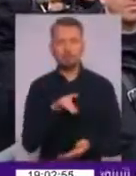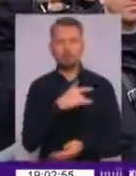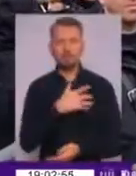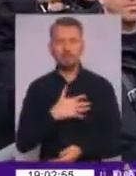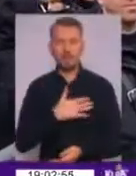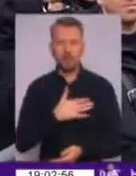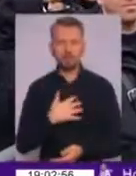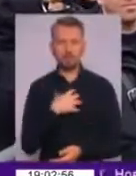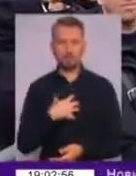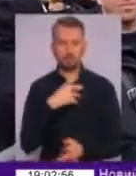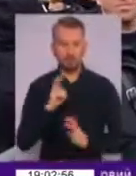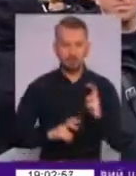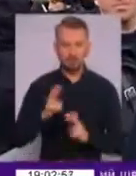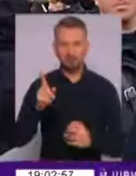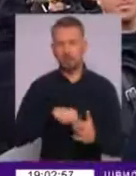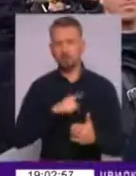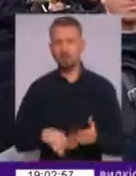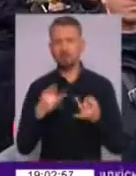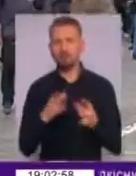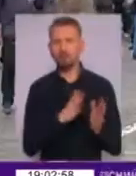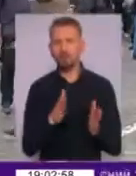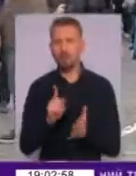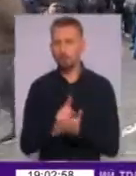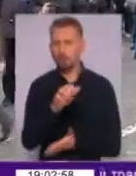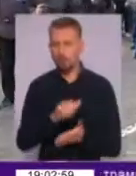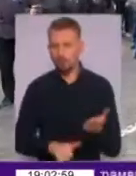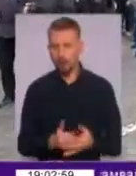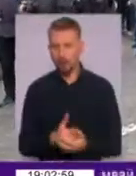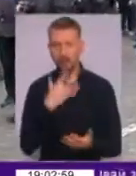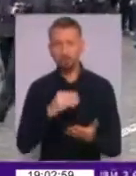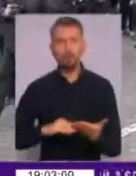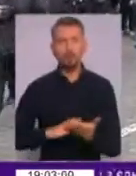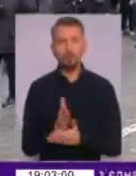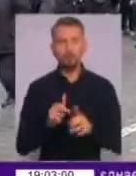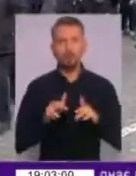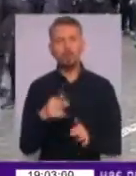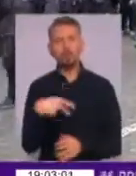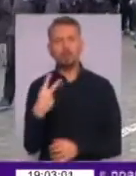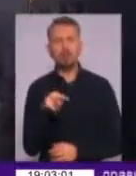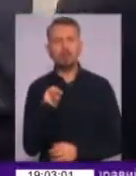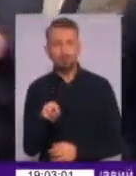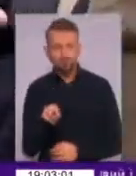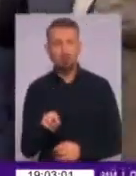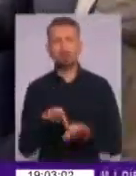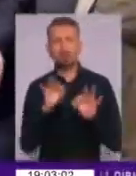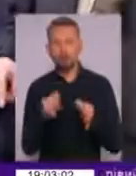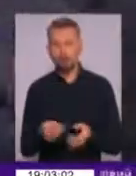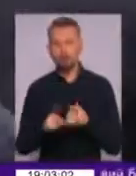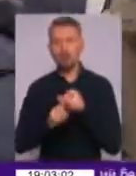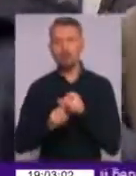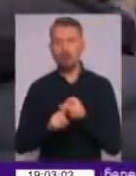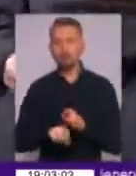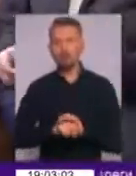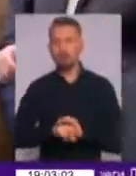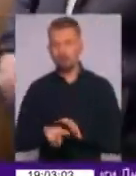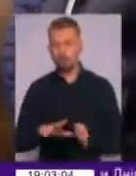стратегічних підприємств, скасовували спрощену систему оподаткування. Свою політичну акцію 22 лютого символічно пов'язують із втечею